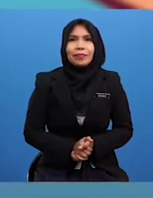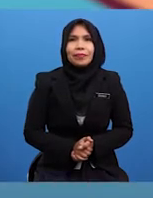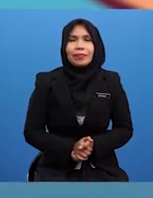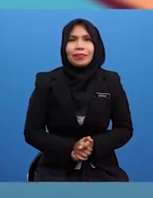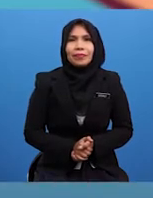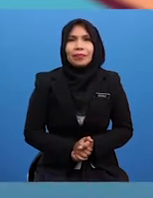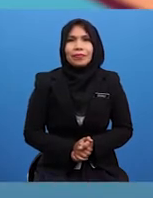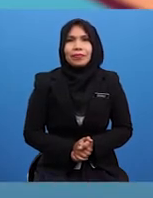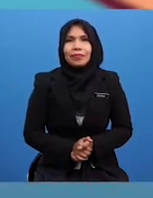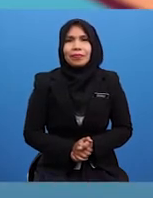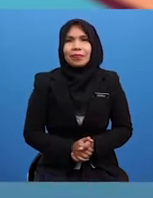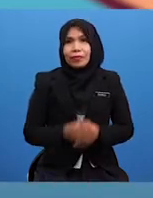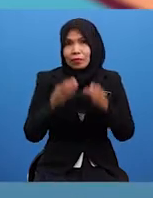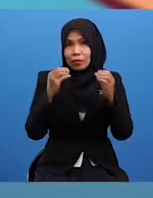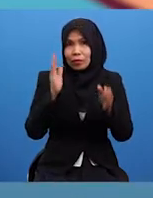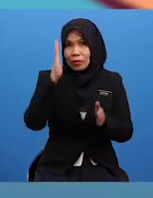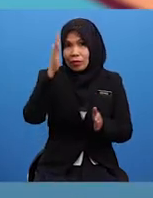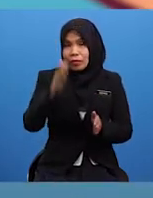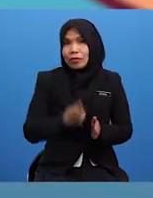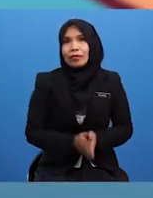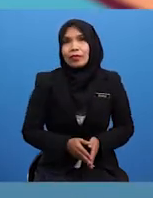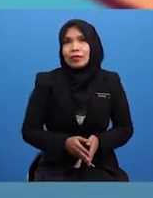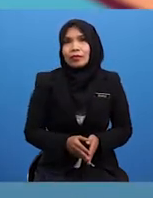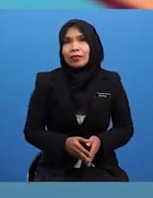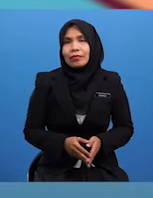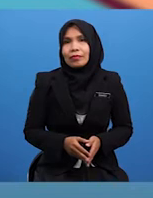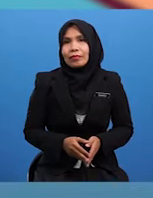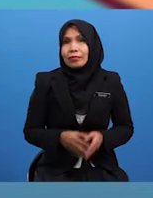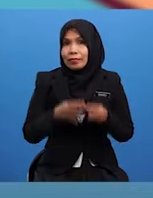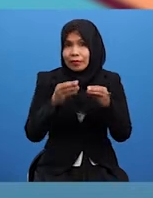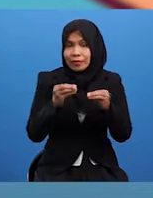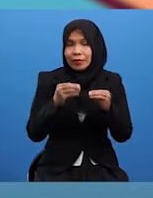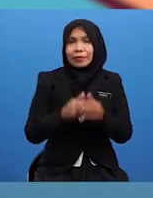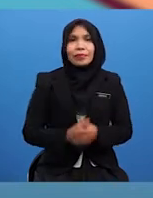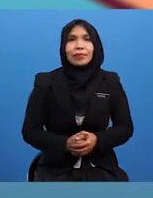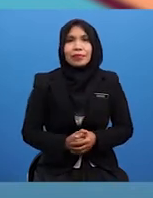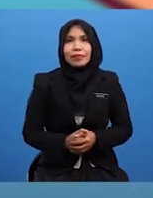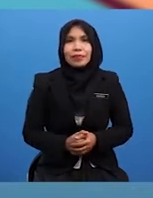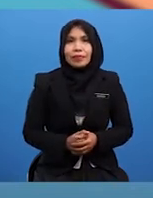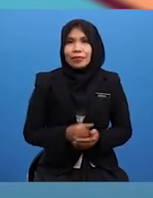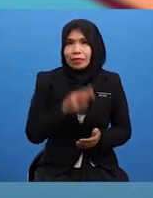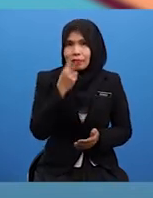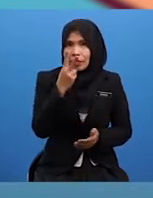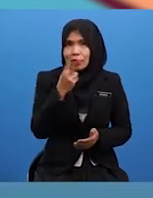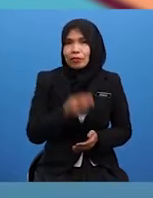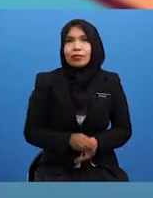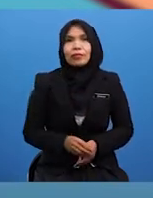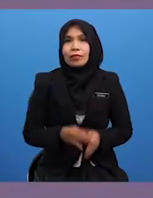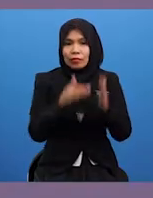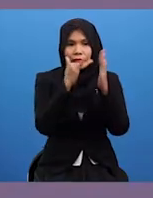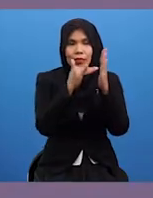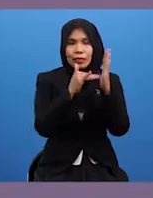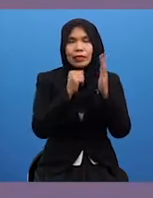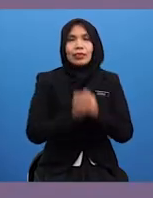cikgu menamatkan kelas kita pada hari ini, mari kita lihat senarai semak kandungan yang telah kita